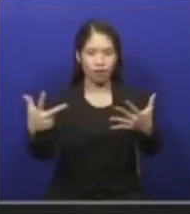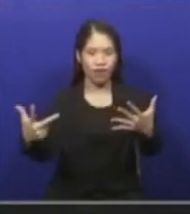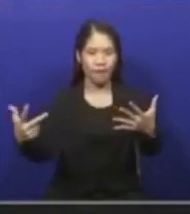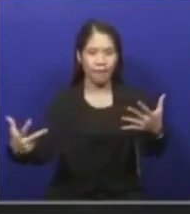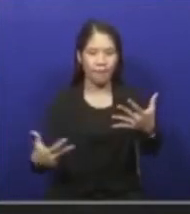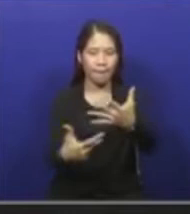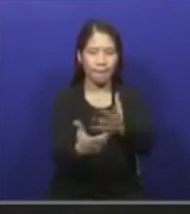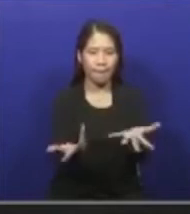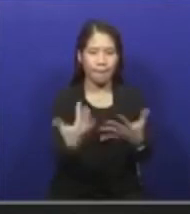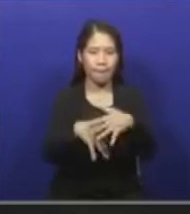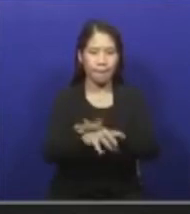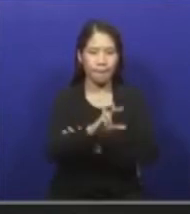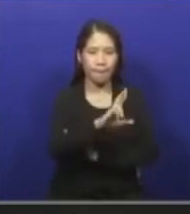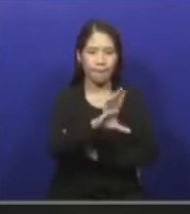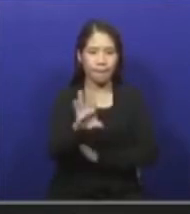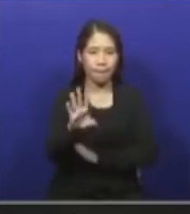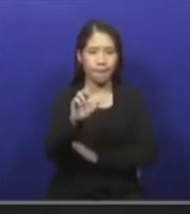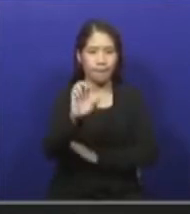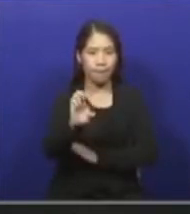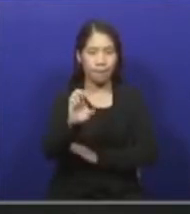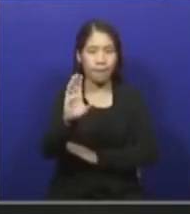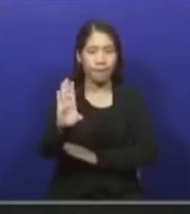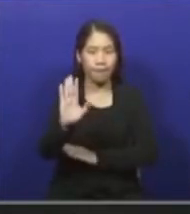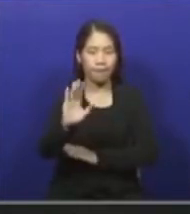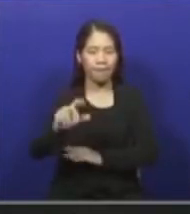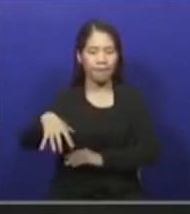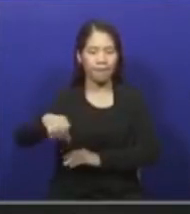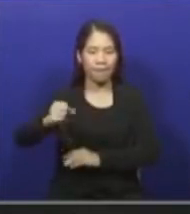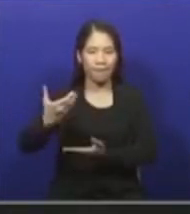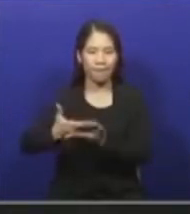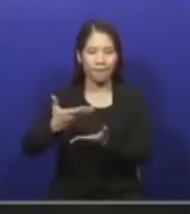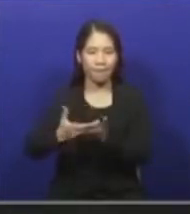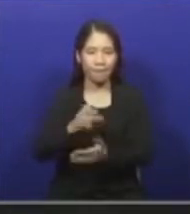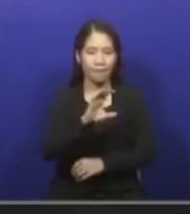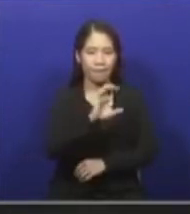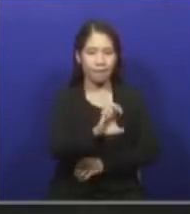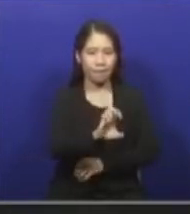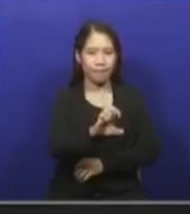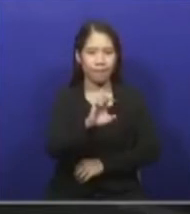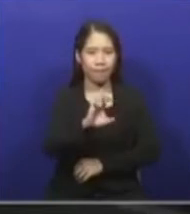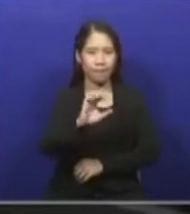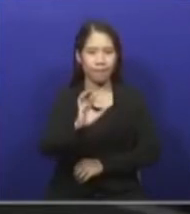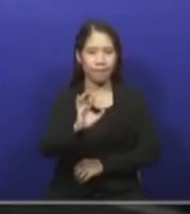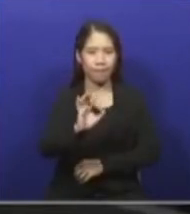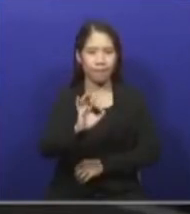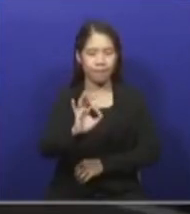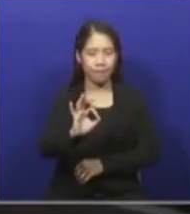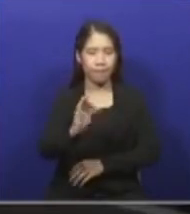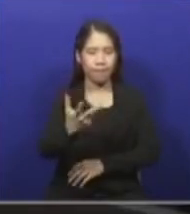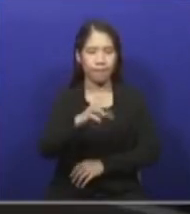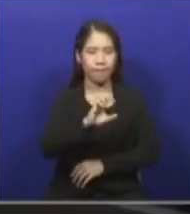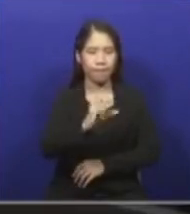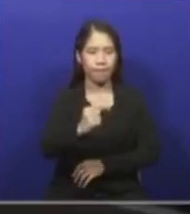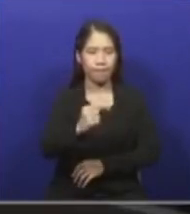นั่นก็คือระบบ e-budgeting ของสำนักงบประมาณระบบ e-bidding EGP GFMIS ของ